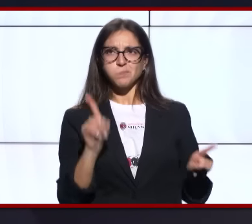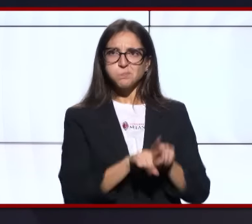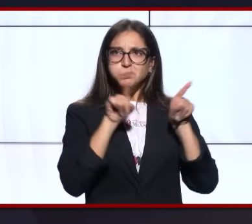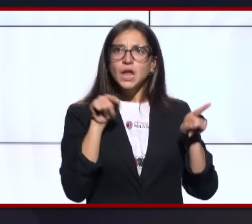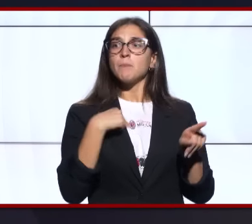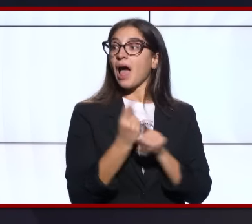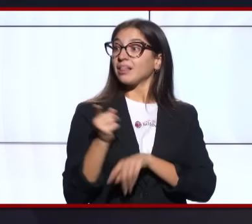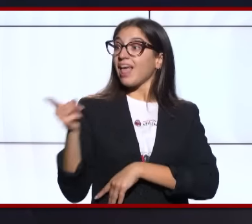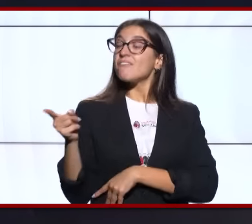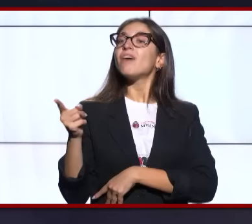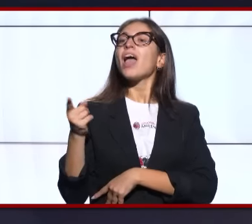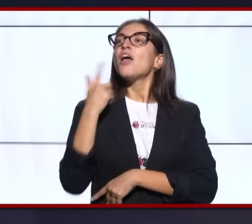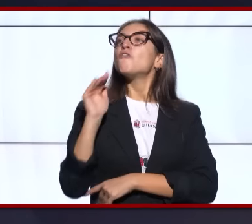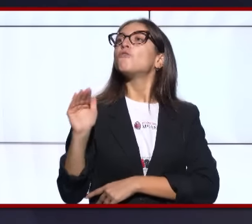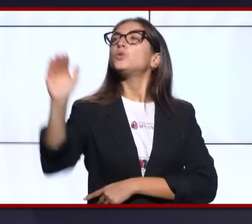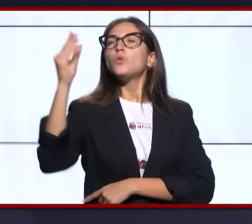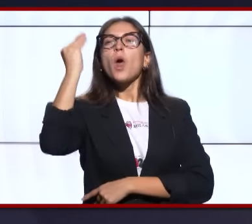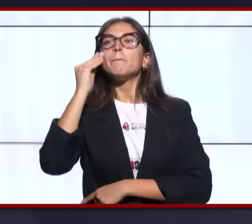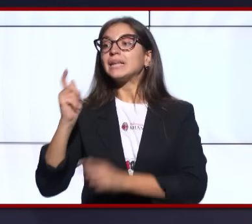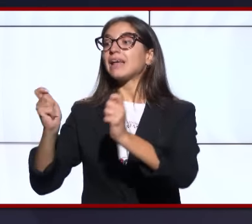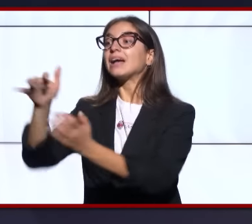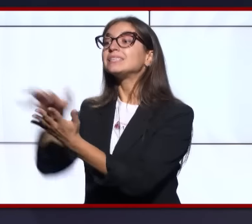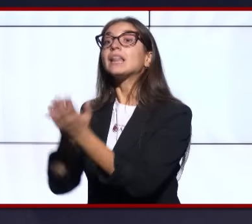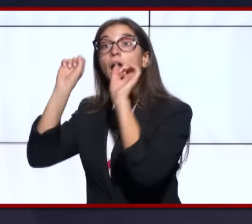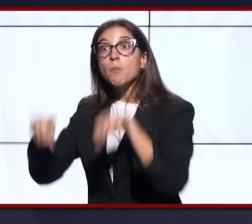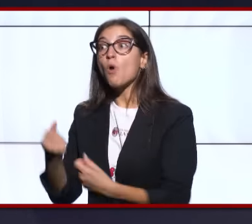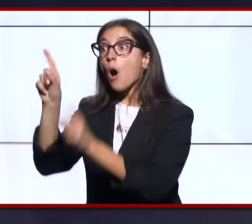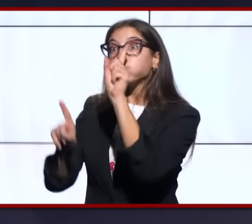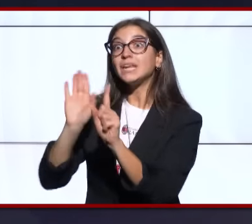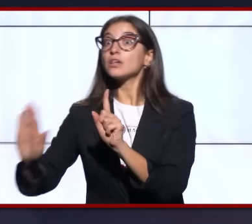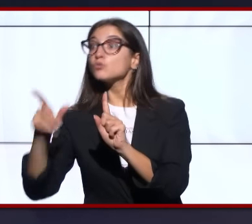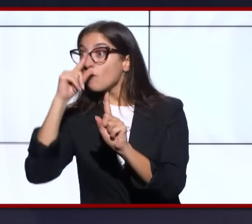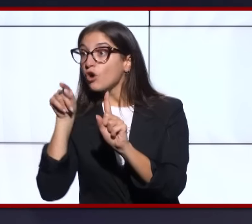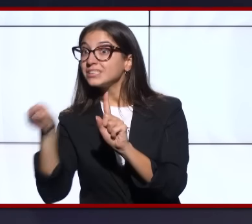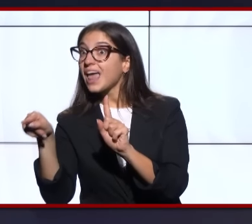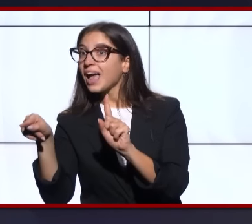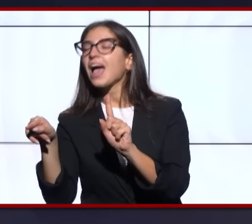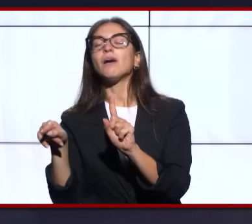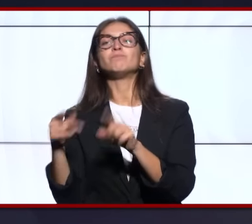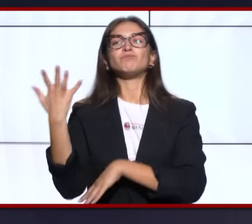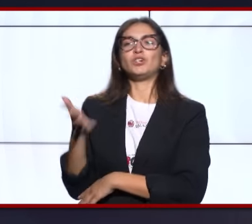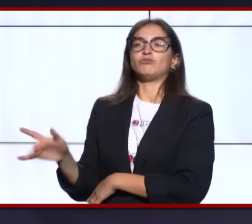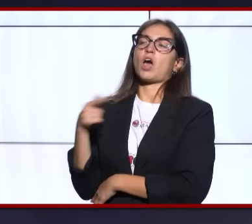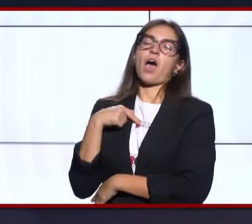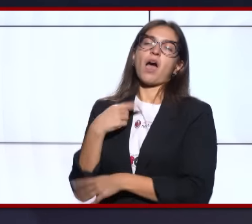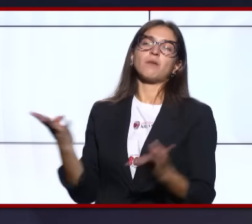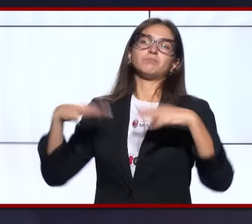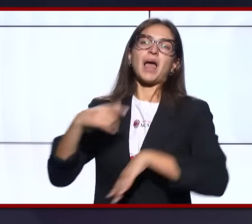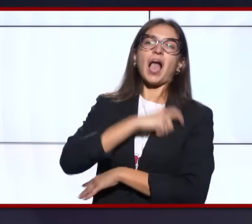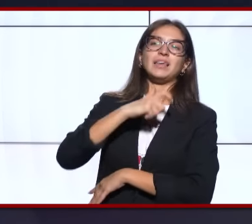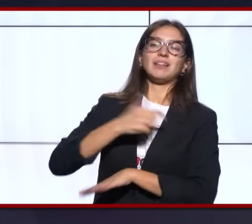Milan di Fonseca fra qualche anno abbiamo già parlato di questo prima della partita con